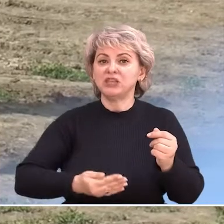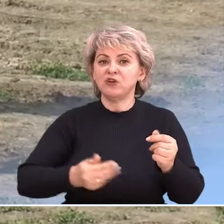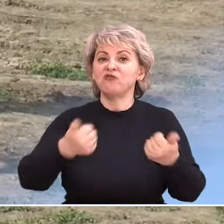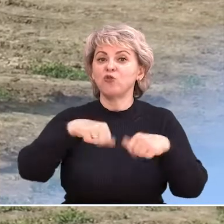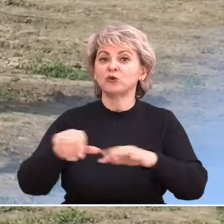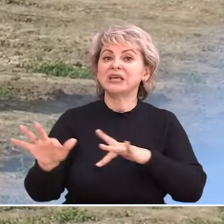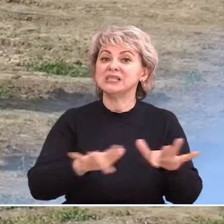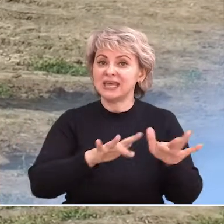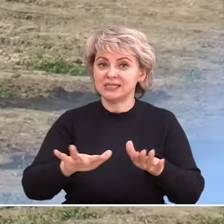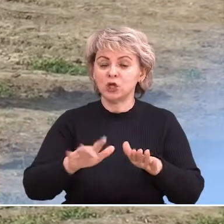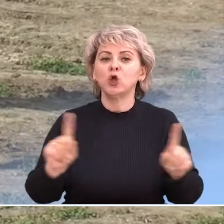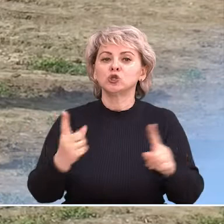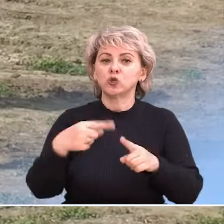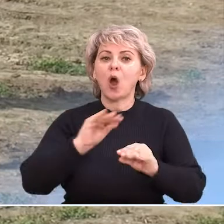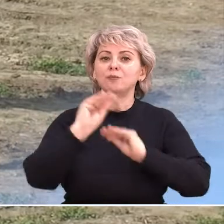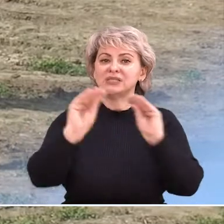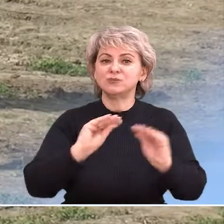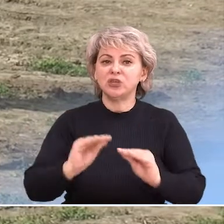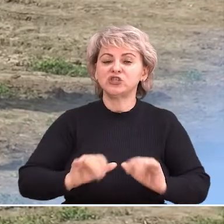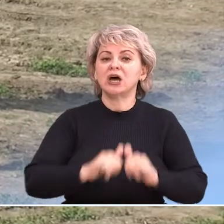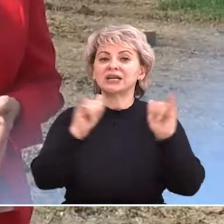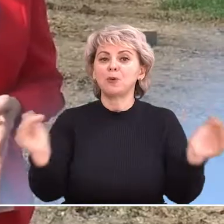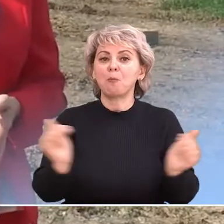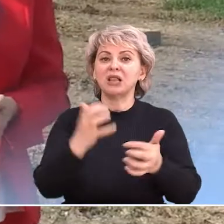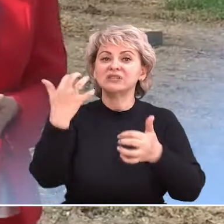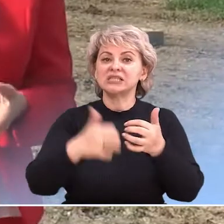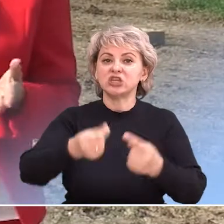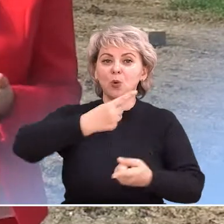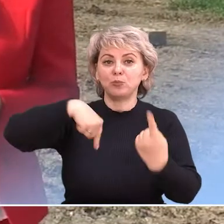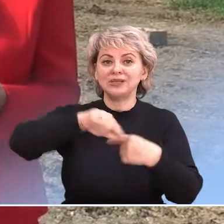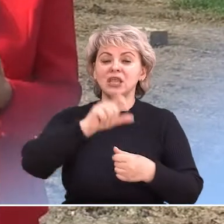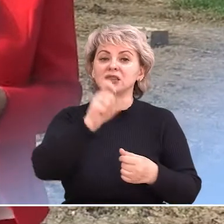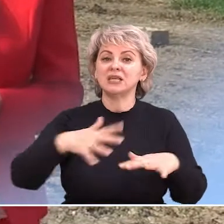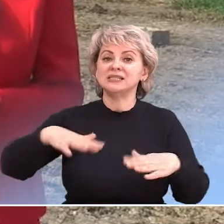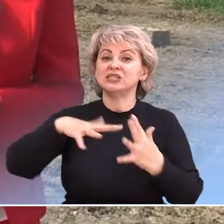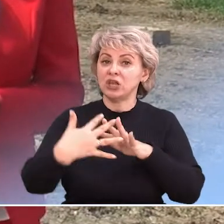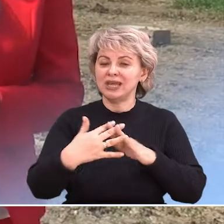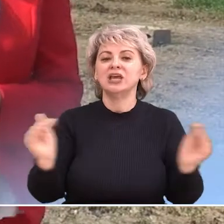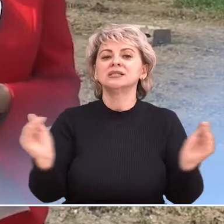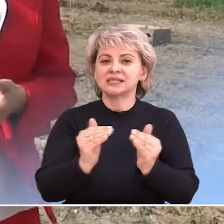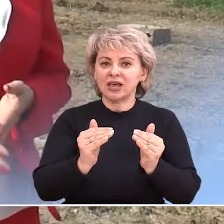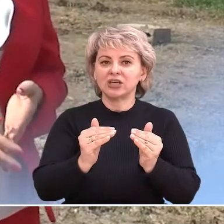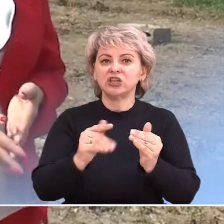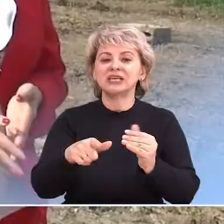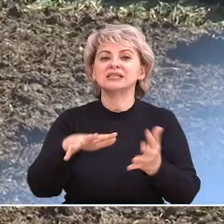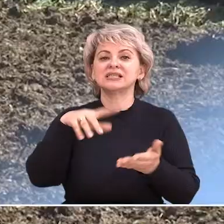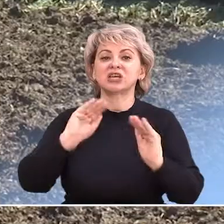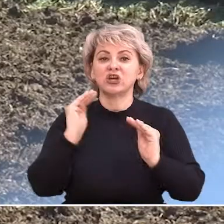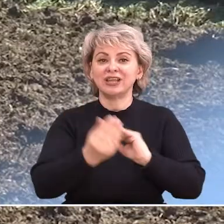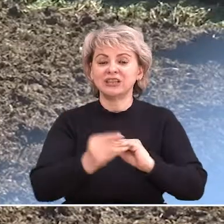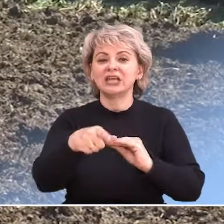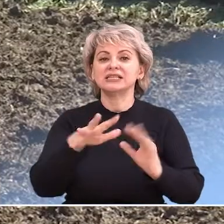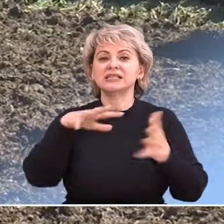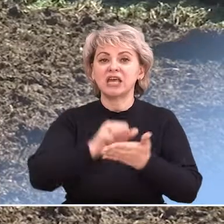в предпринимательские формы деятельности, что обеспечивает развитие малого и среднего бизнеса на селе и сокращение